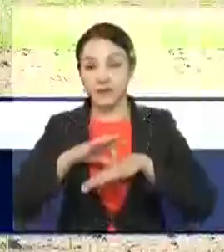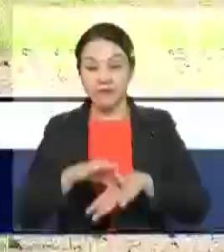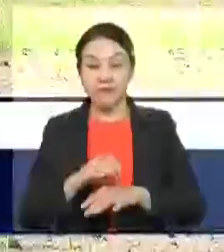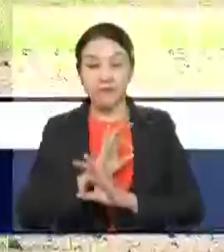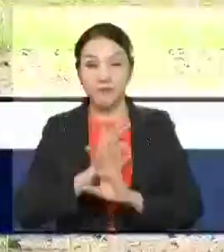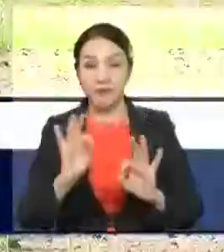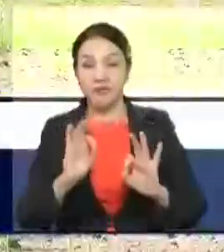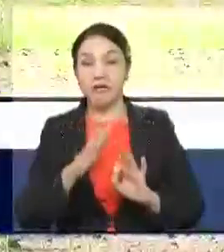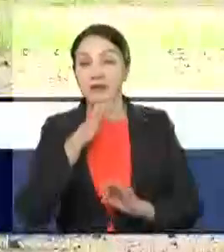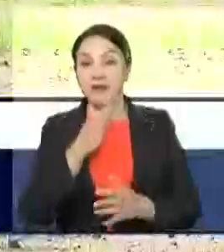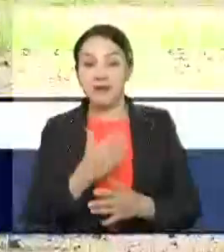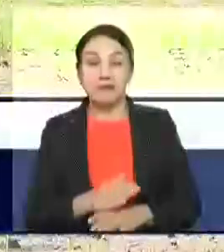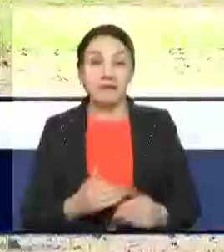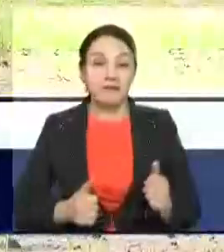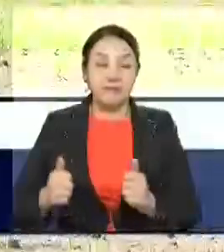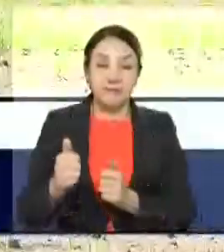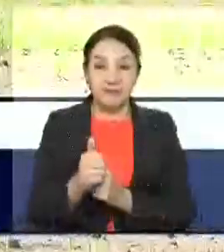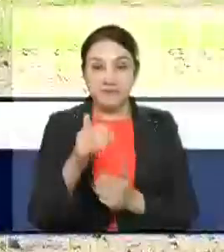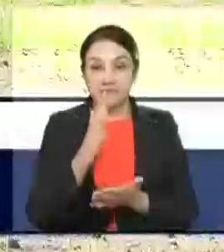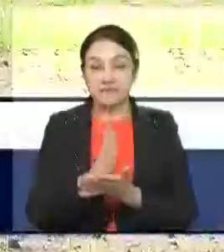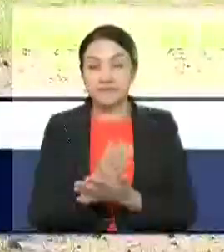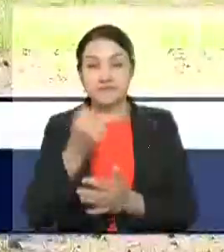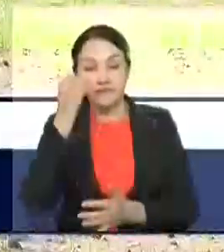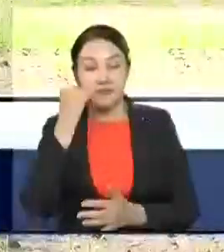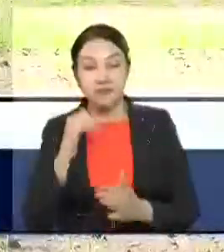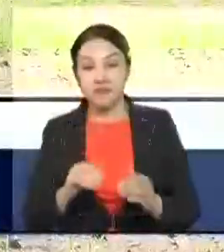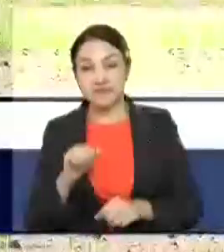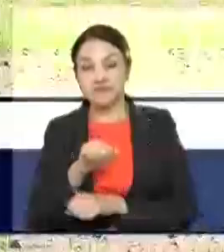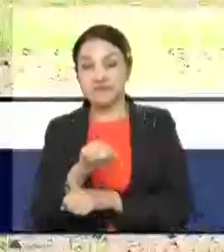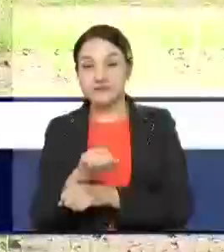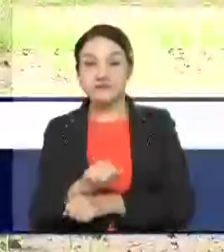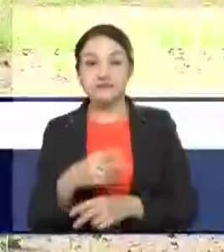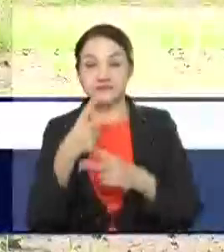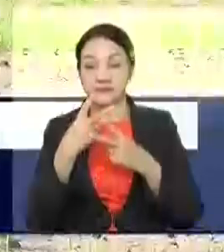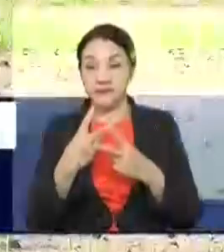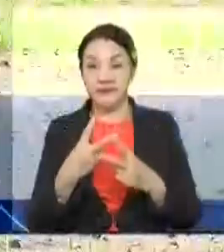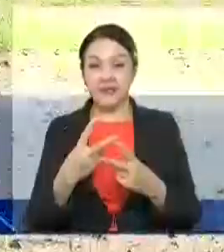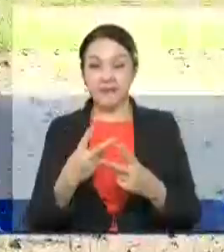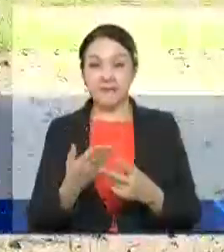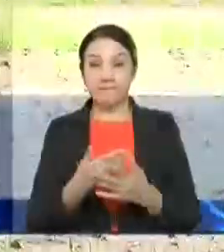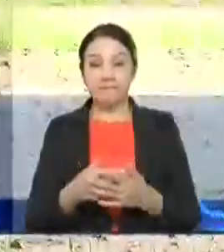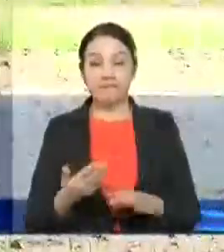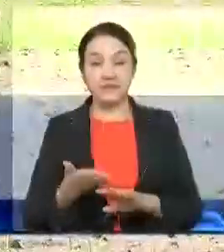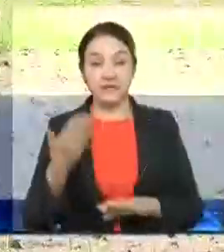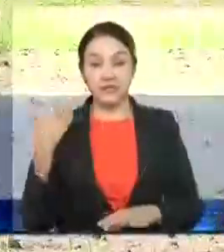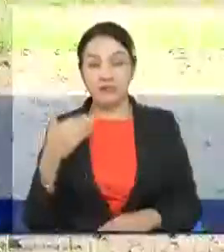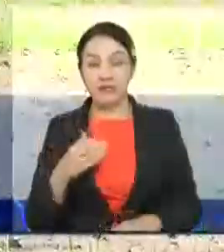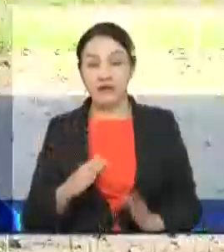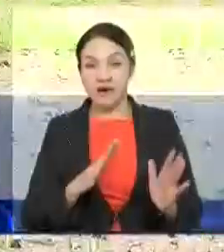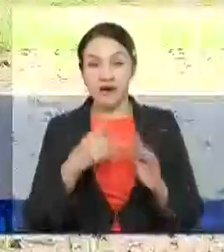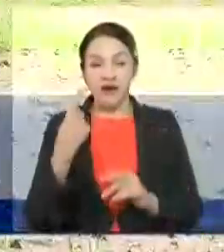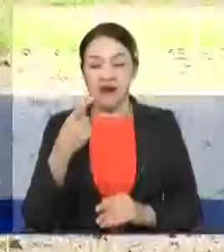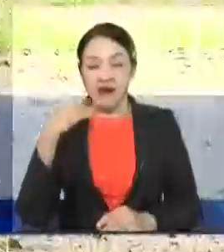но буквально через дорогу стоят наши старые парки. Мы сейчас пройдем на заднюю территорию парка